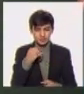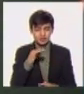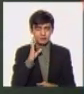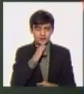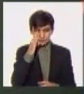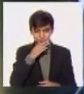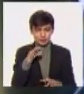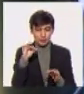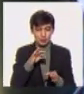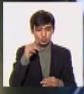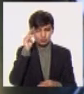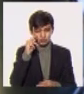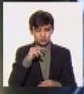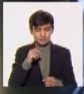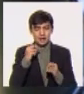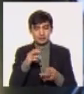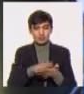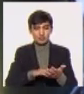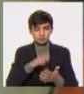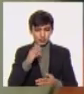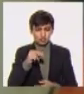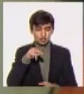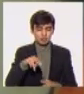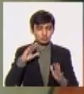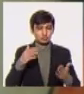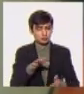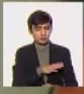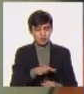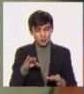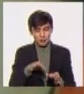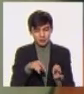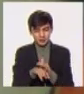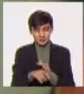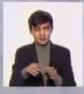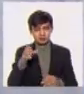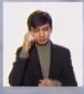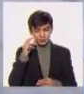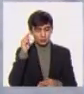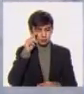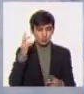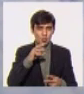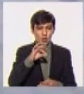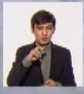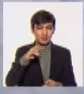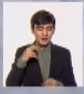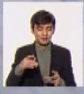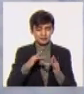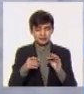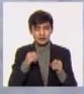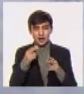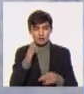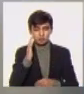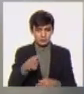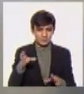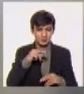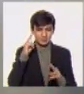алдағы оқу жайына бас қатыруда. Төтенше жағдайға байланысты жарияланған шектеу кезінде білімді онлайн түрінде алудың қалай боларын нақты